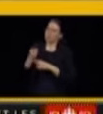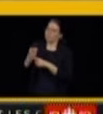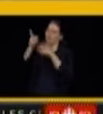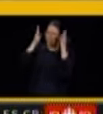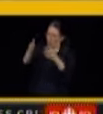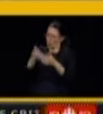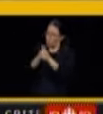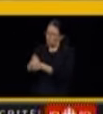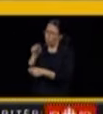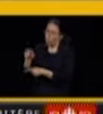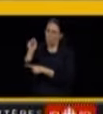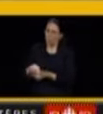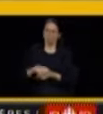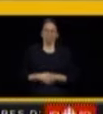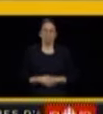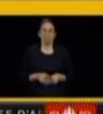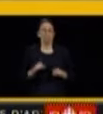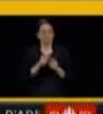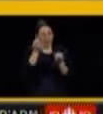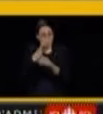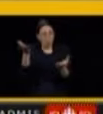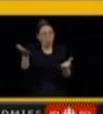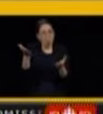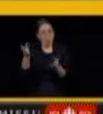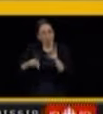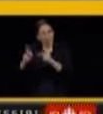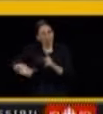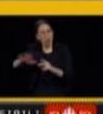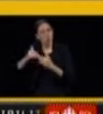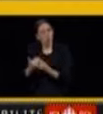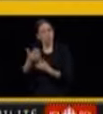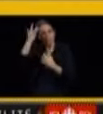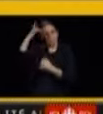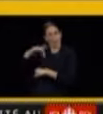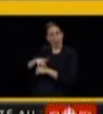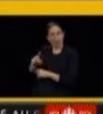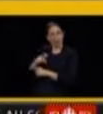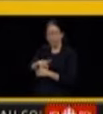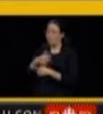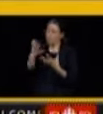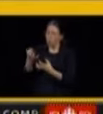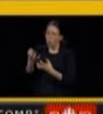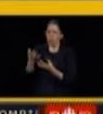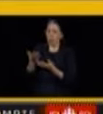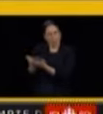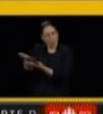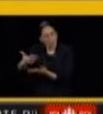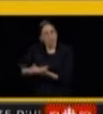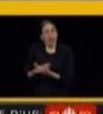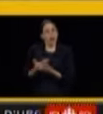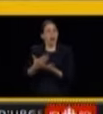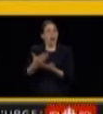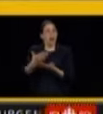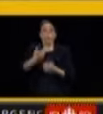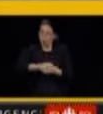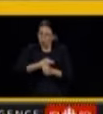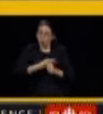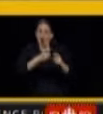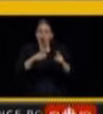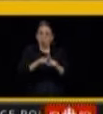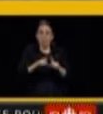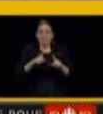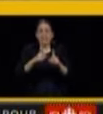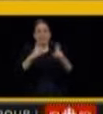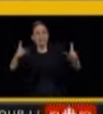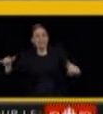dire aux patients qu'on prend bien soin d'être en contact avec tout le monde, les médecins par téléconsultation, les